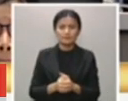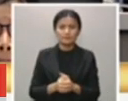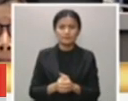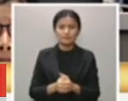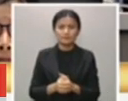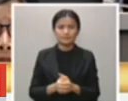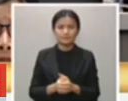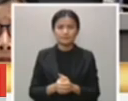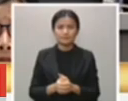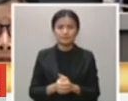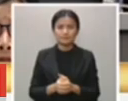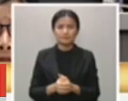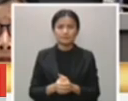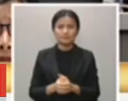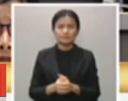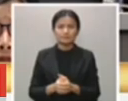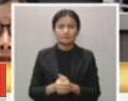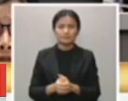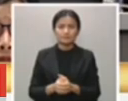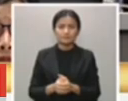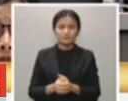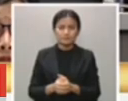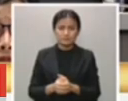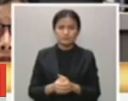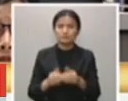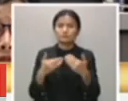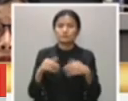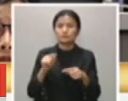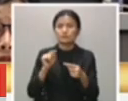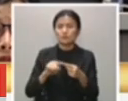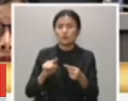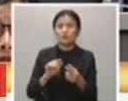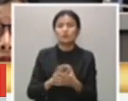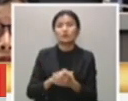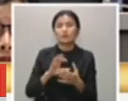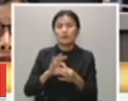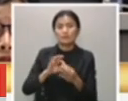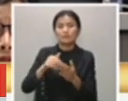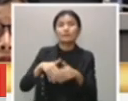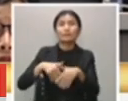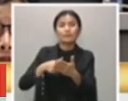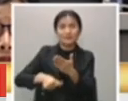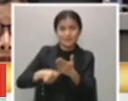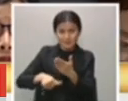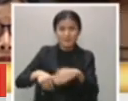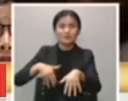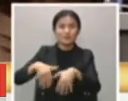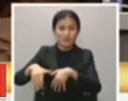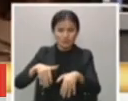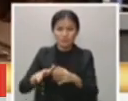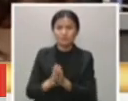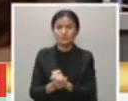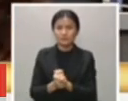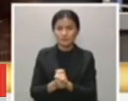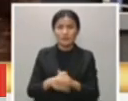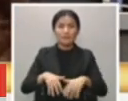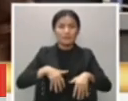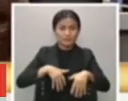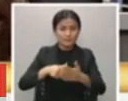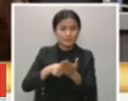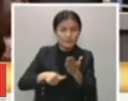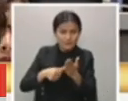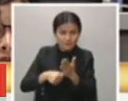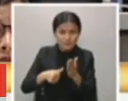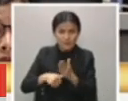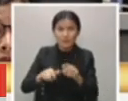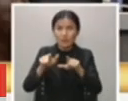ครับการผ่อนเบาภาระของประชาชนในด้านภาษีจริงๆการลดภาษีเนี่ยเป็นการกระตุ้น